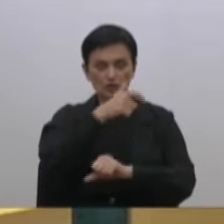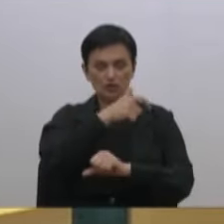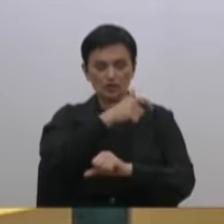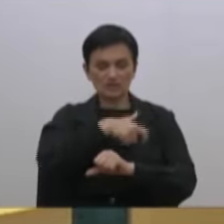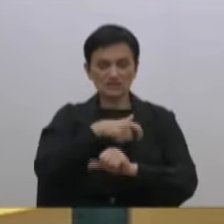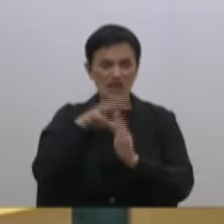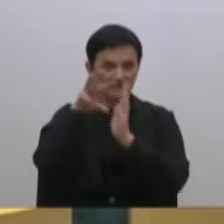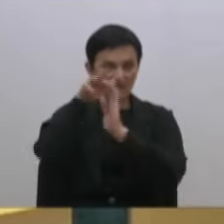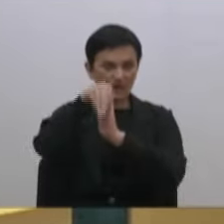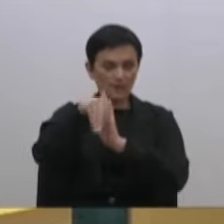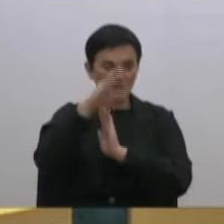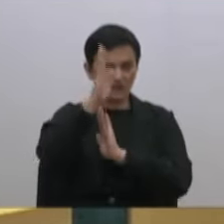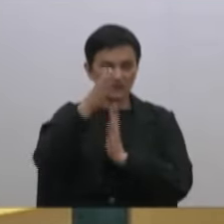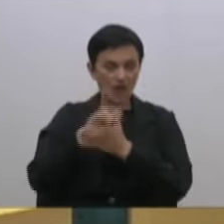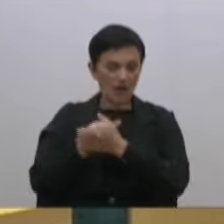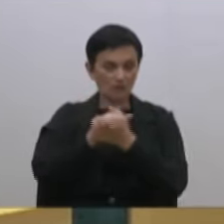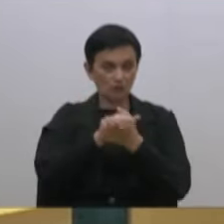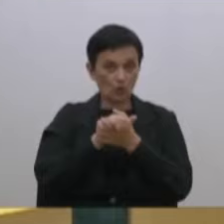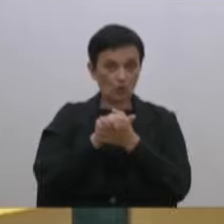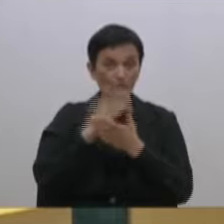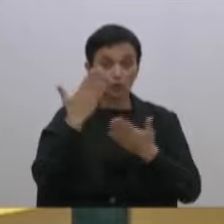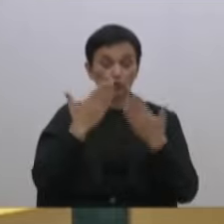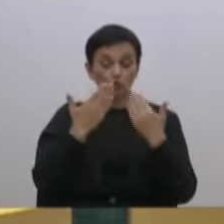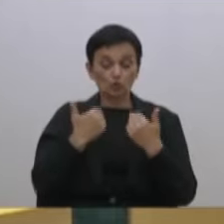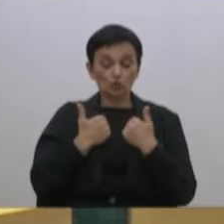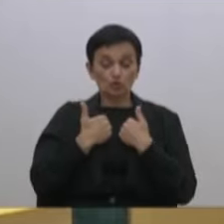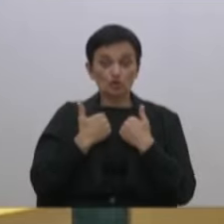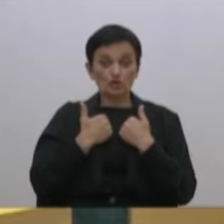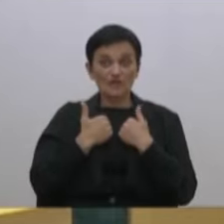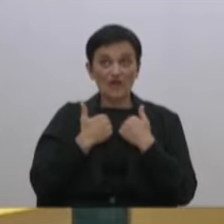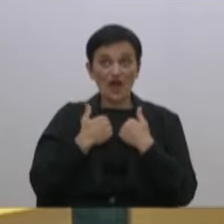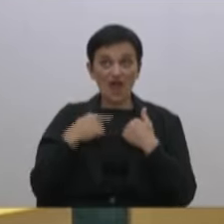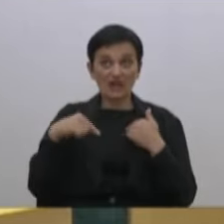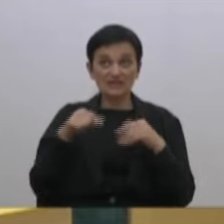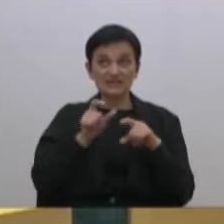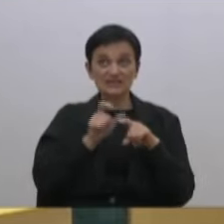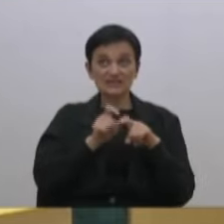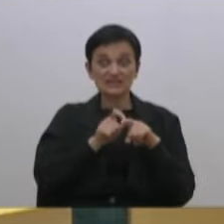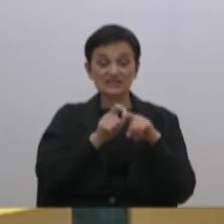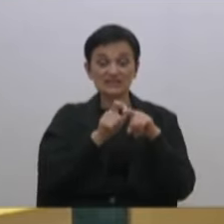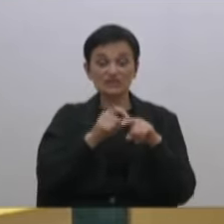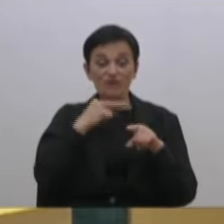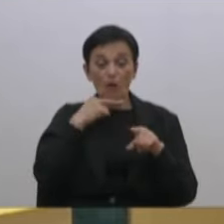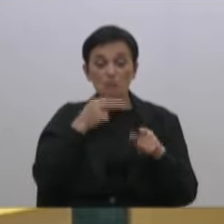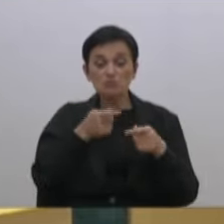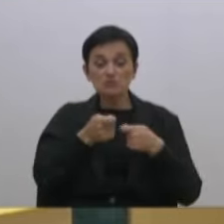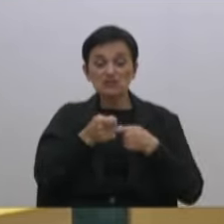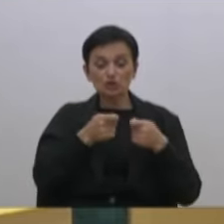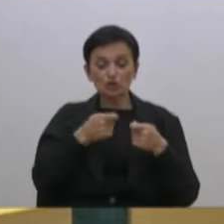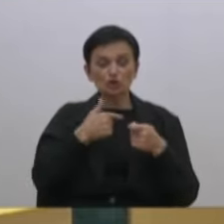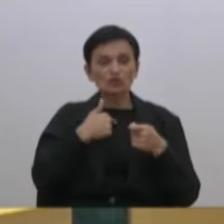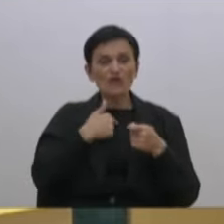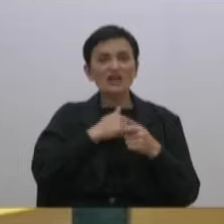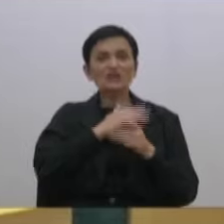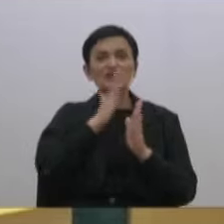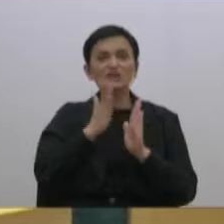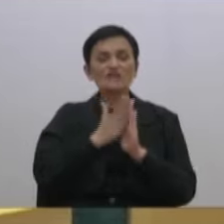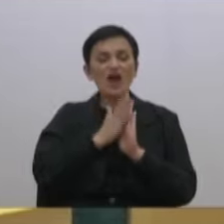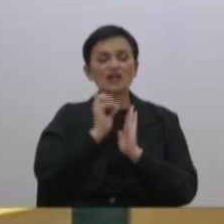ევროკავშირის წევრები. მაგრამ თუ კი ჩვენც კი სიტყვაში ვფრთხილობთ რომ ჩვენ ყველაზე მზად ვიქნებით, იმიტომ